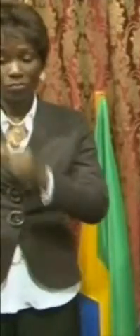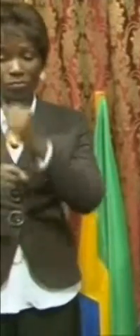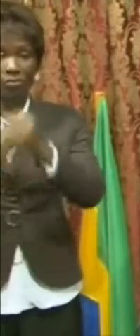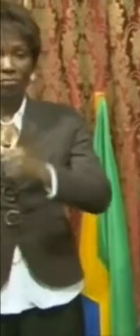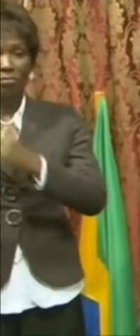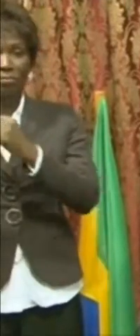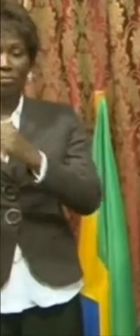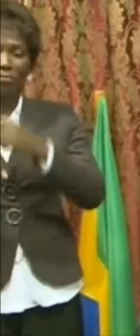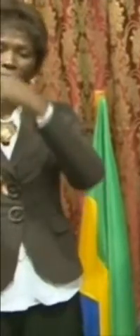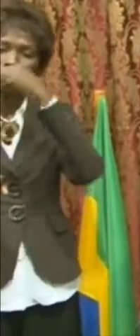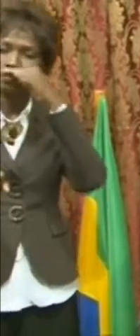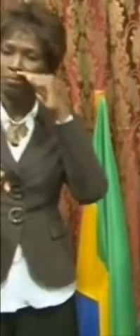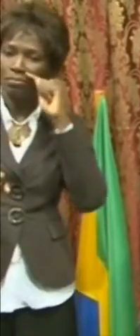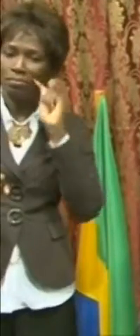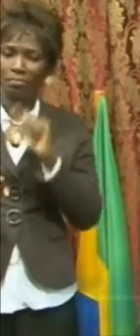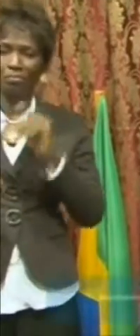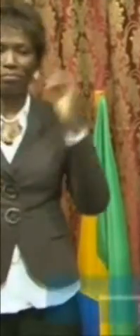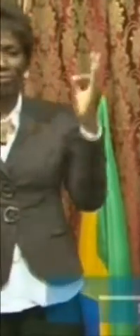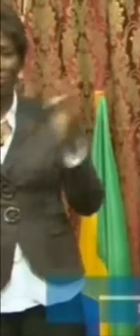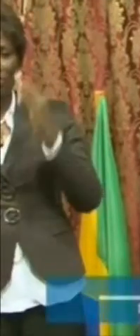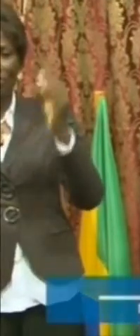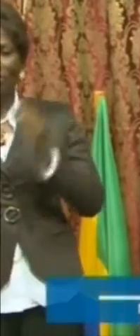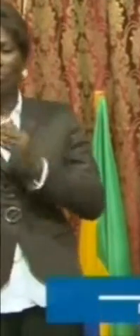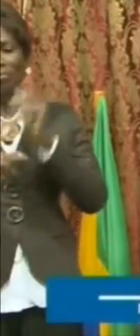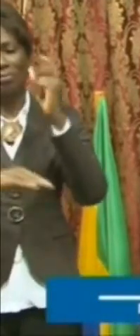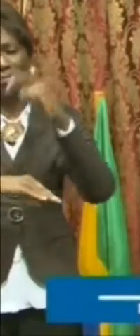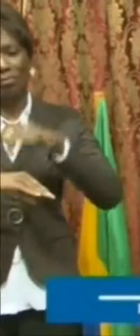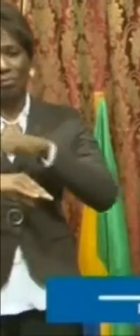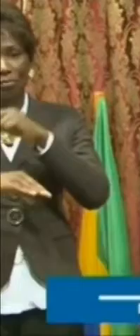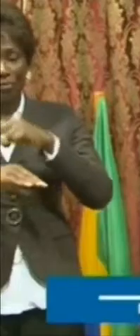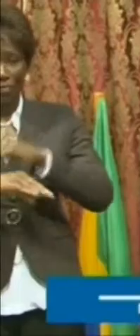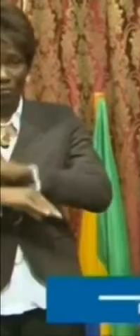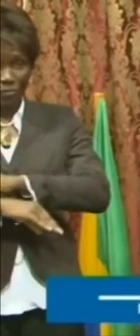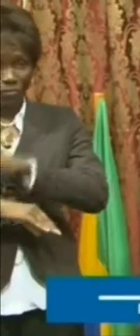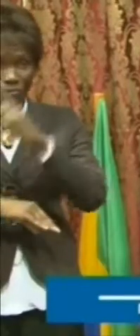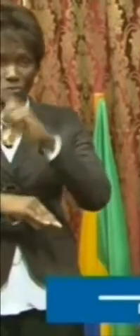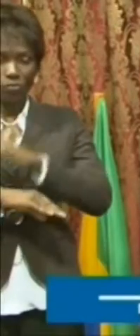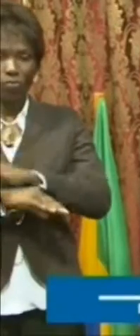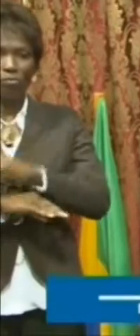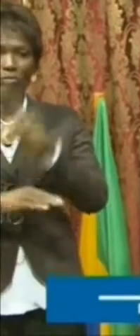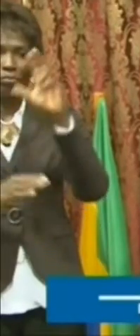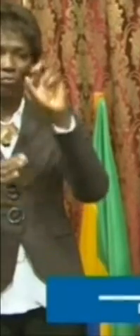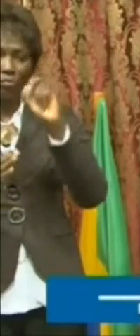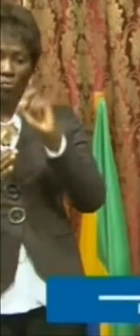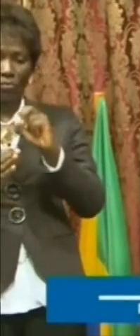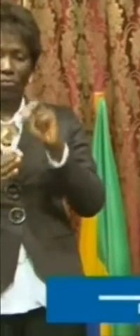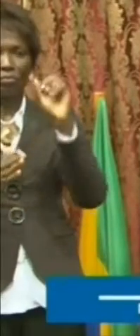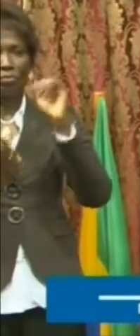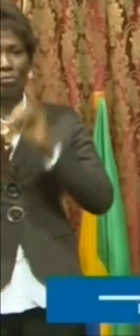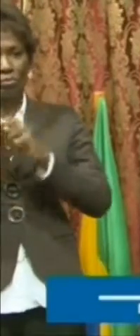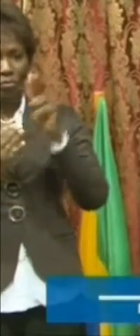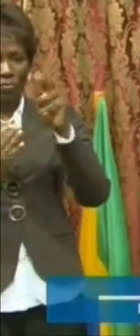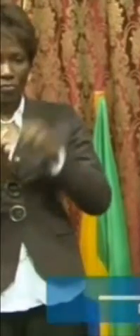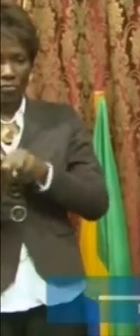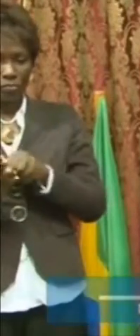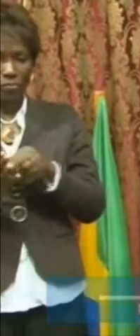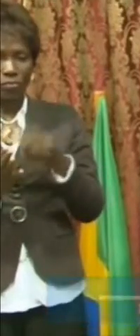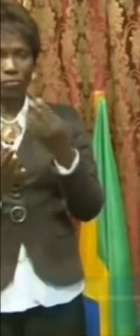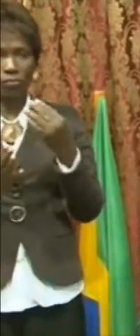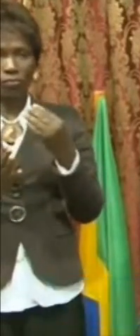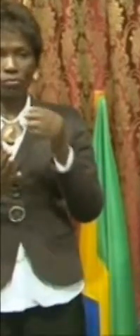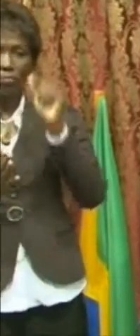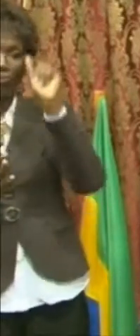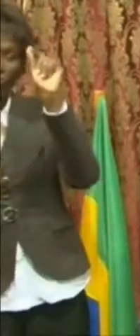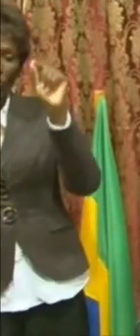Gabon célèbre la Journée nationale des droits de l'homme le 30 mai 2014. À